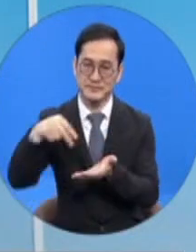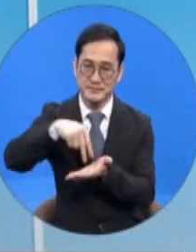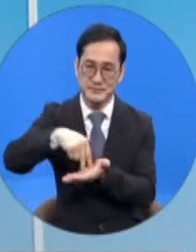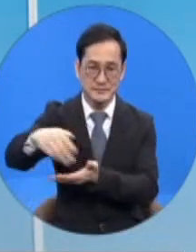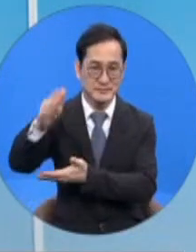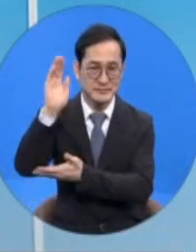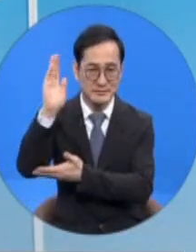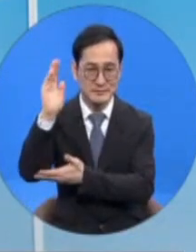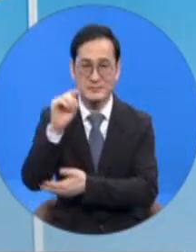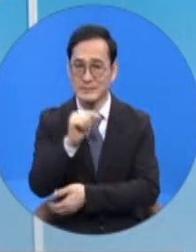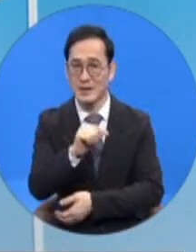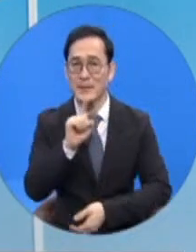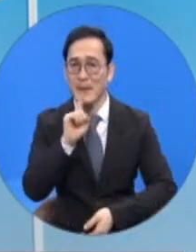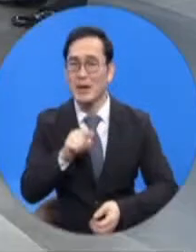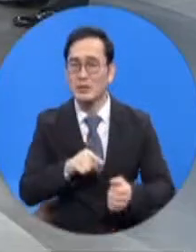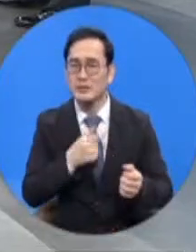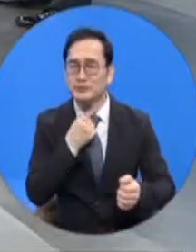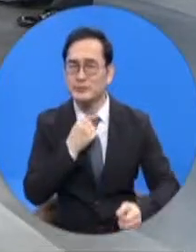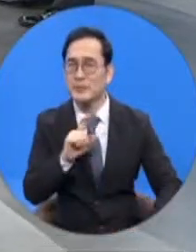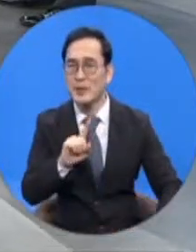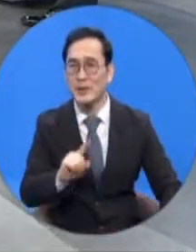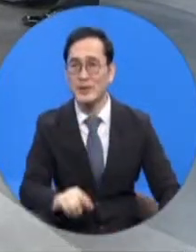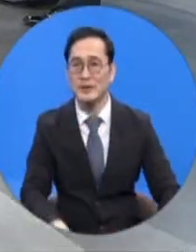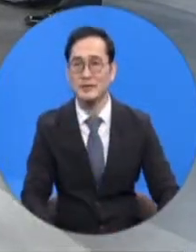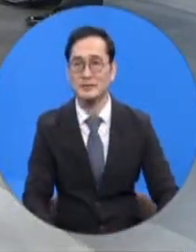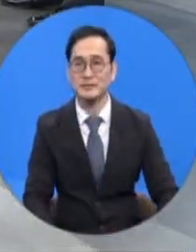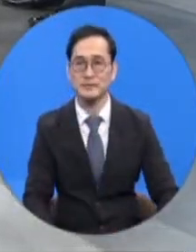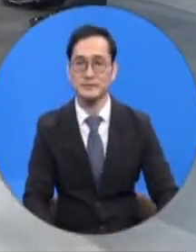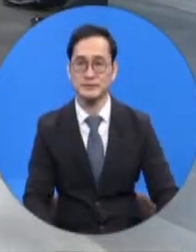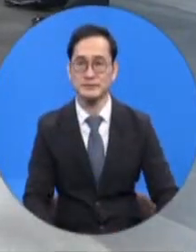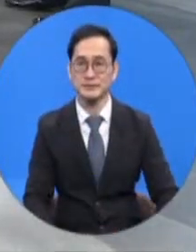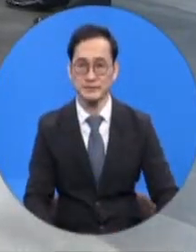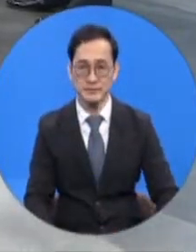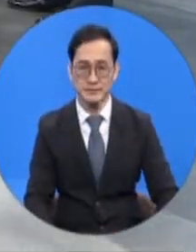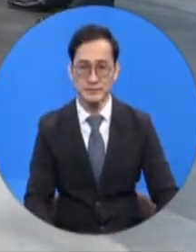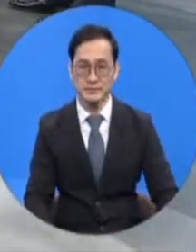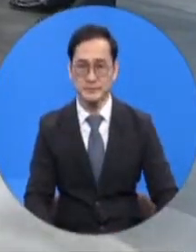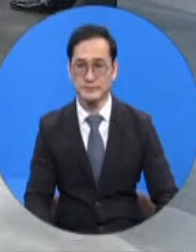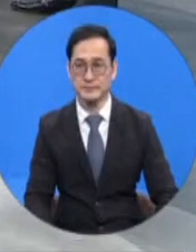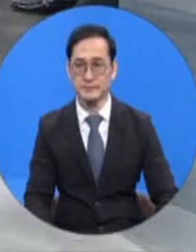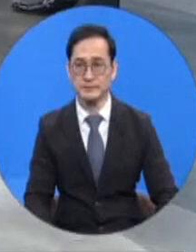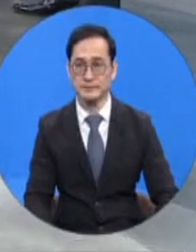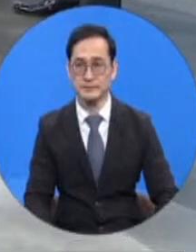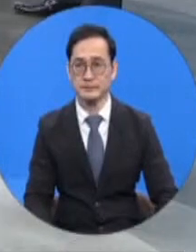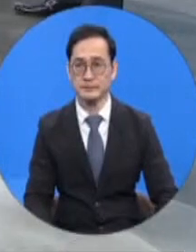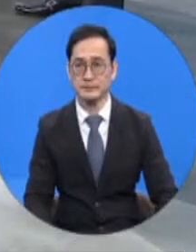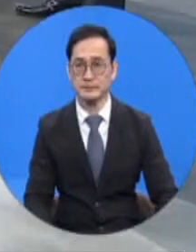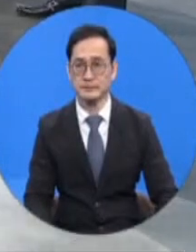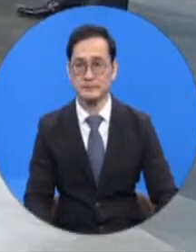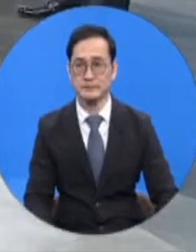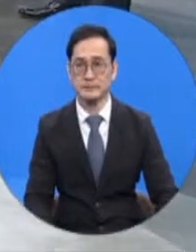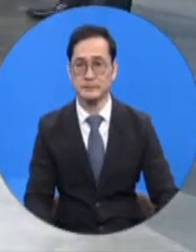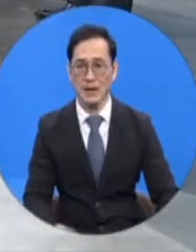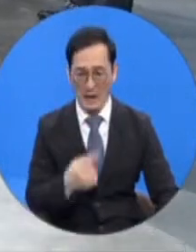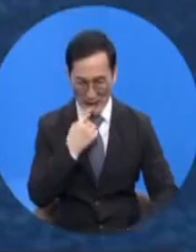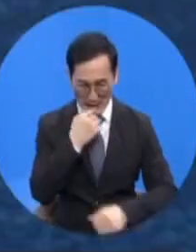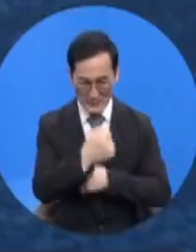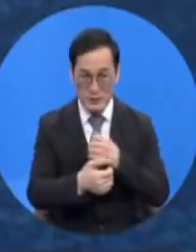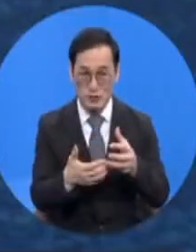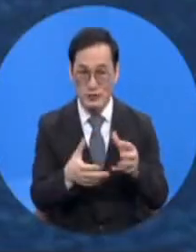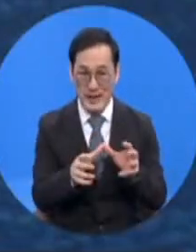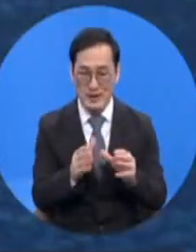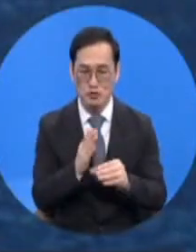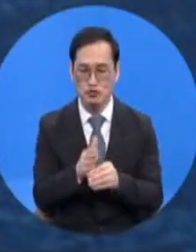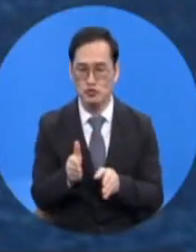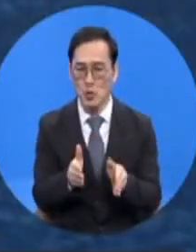나왔다. 어떤 메시지를 전달하려는지 의도가 있겠죠, 당연히. 아니, 민주당의 고정 지지층과 앞으로 중도층까지